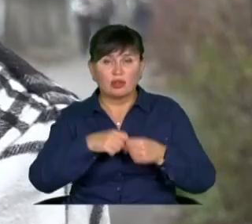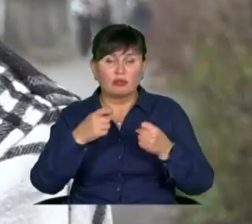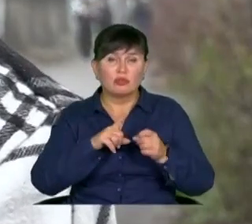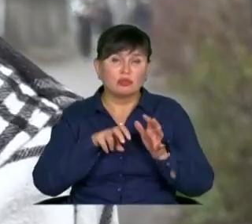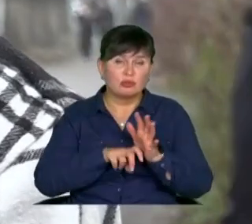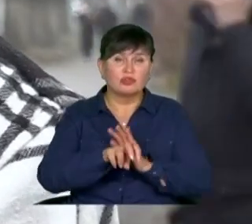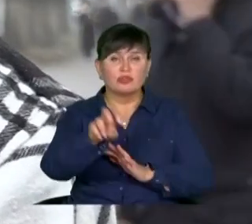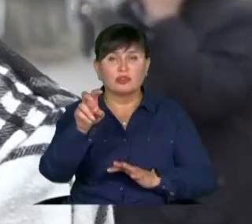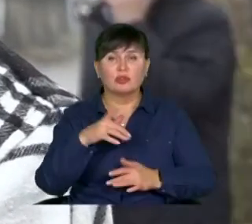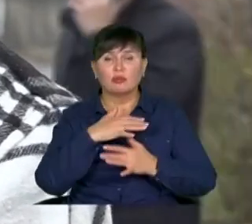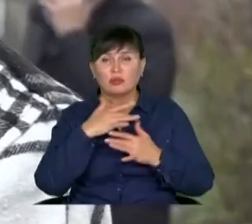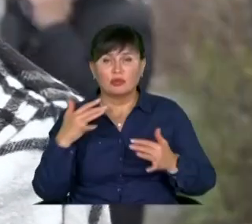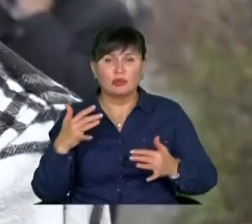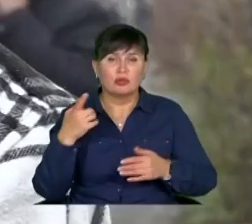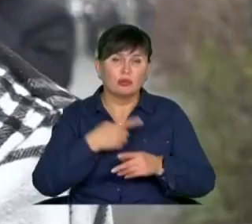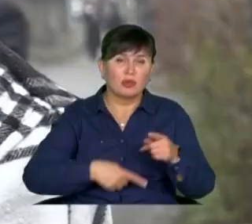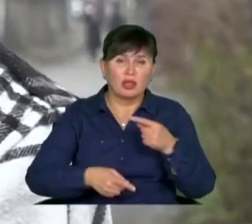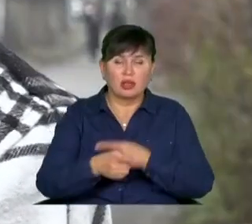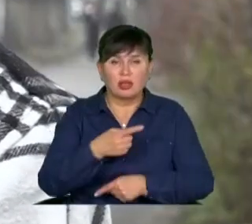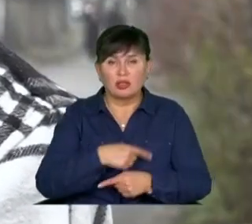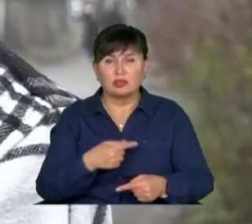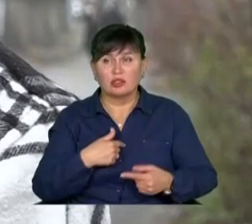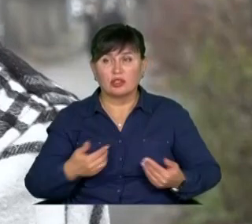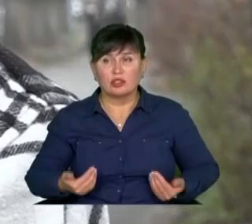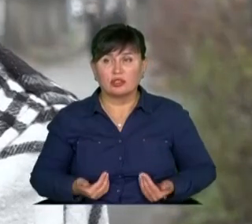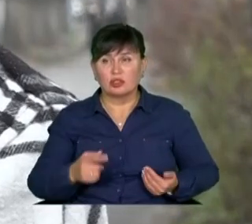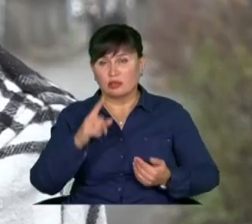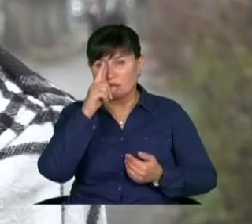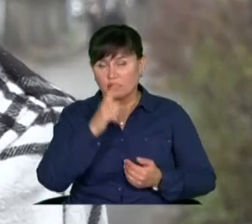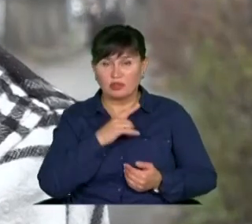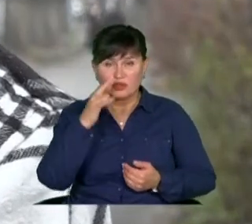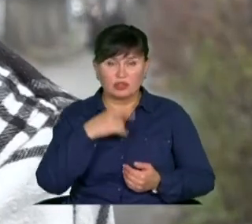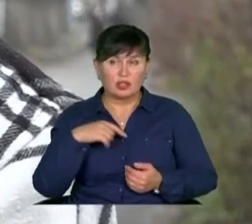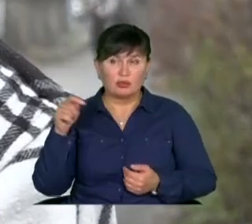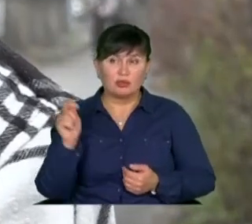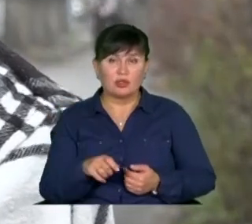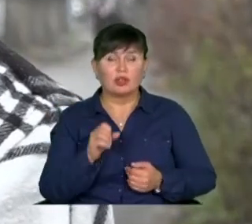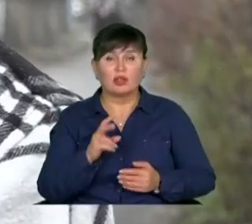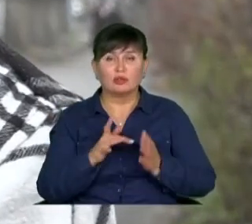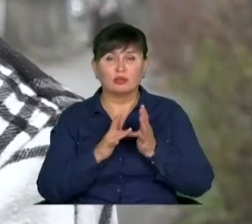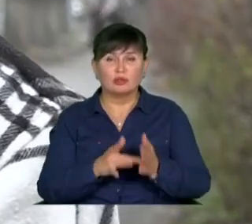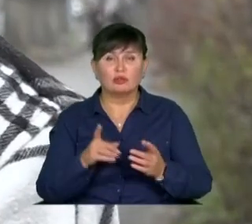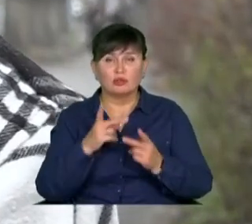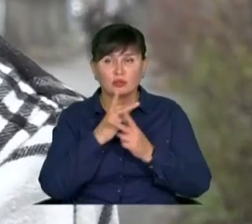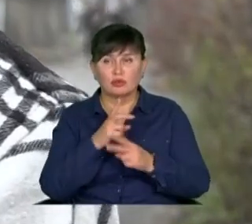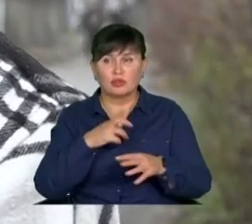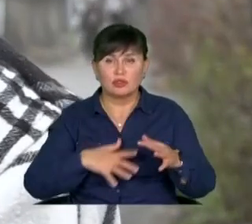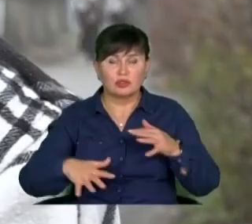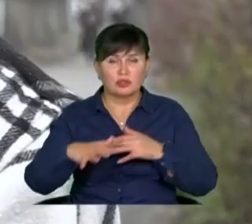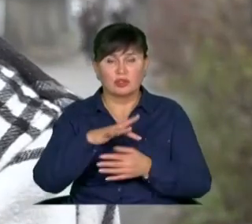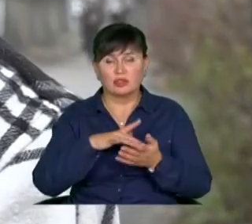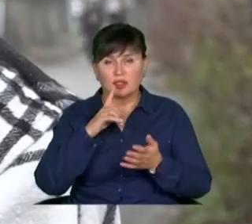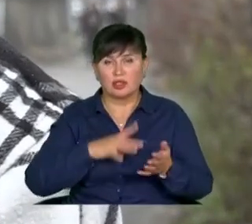выйти наружу. Многие поранились в процессе. Я жил там всего месяц. В Казахстан я приехал как турист, чтобы увидеть страны Центральной